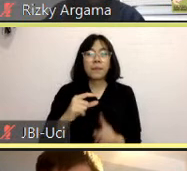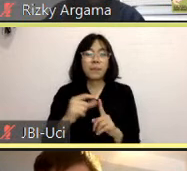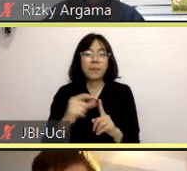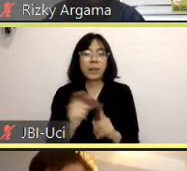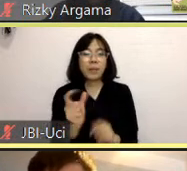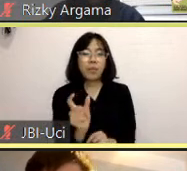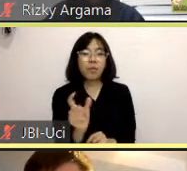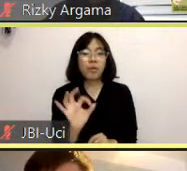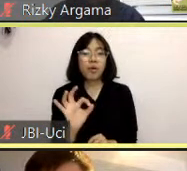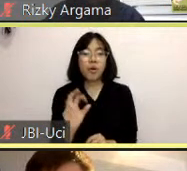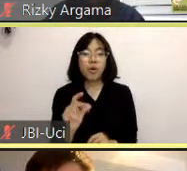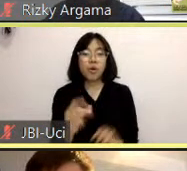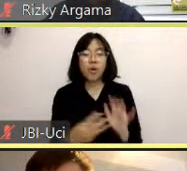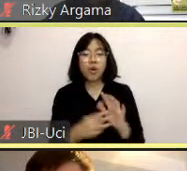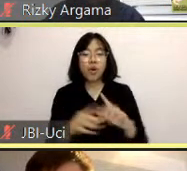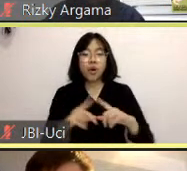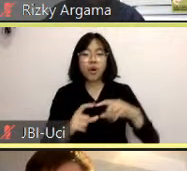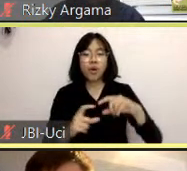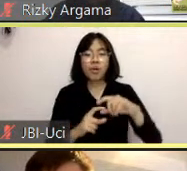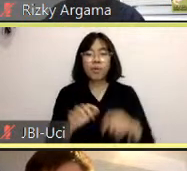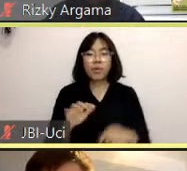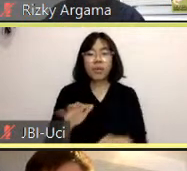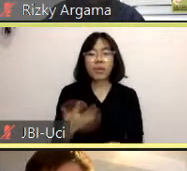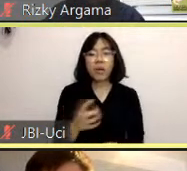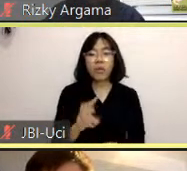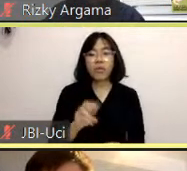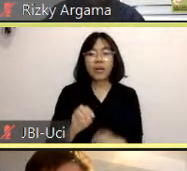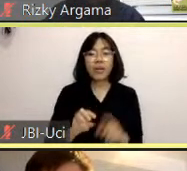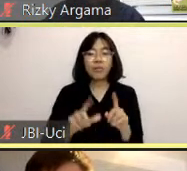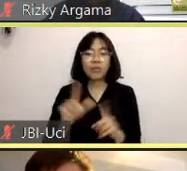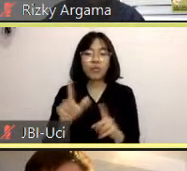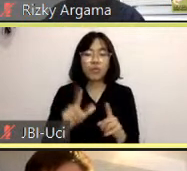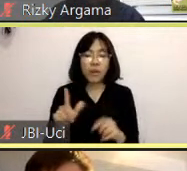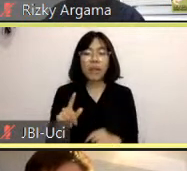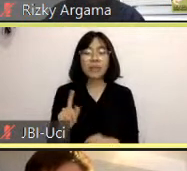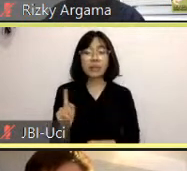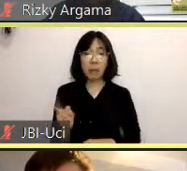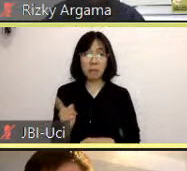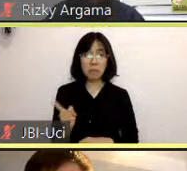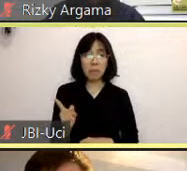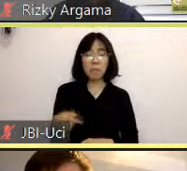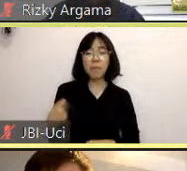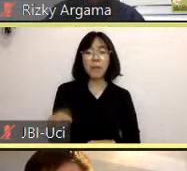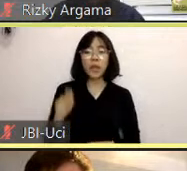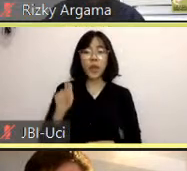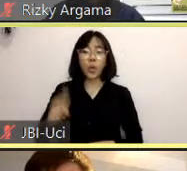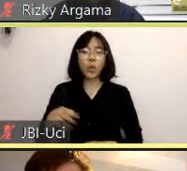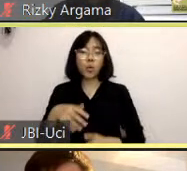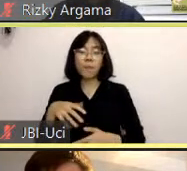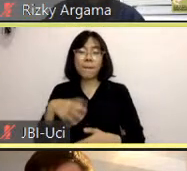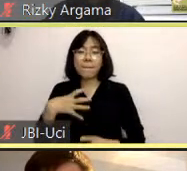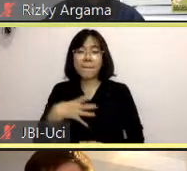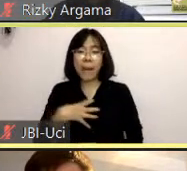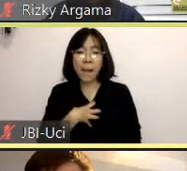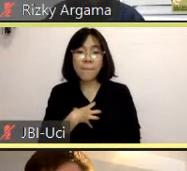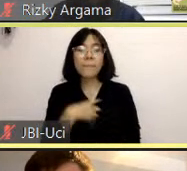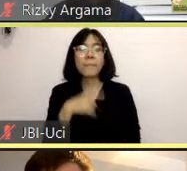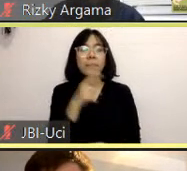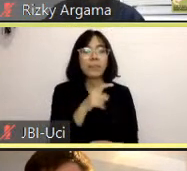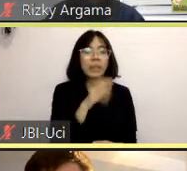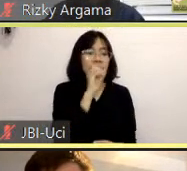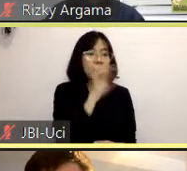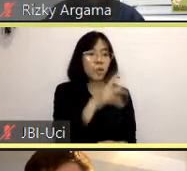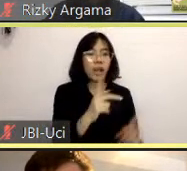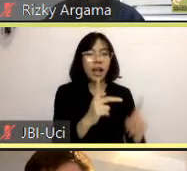Kemenkumham mencabut status badan hukum Hizbut Tahrir Indonesia dan perkumpulan Iluni UPI. Kalau saya sebut Hizbut Tahrir,